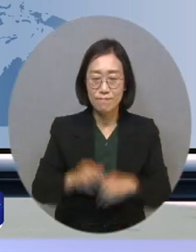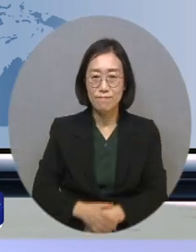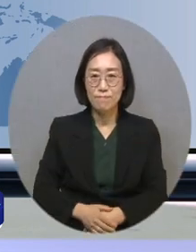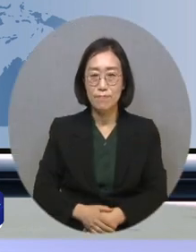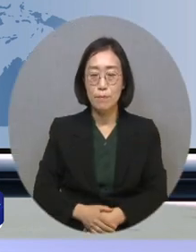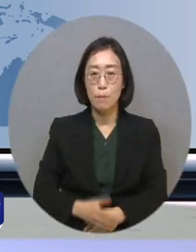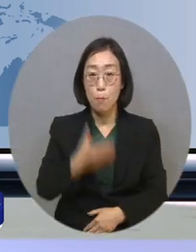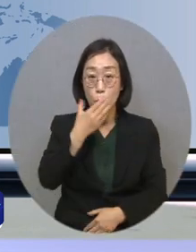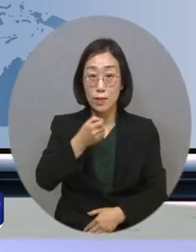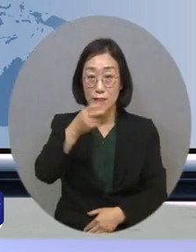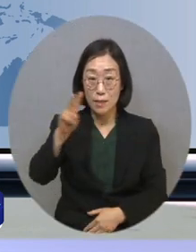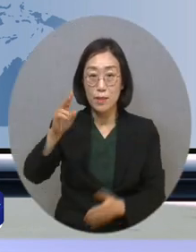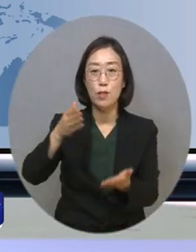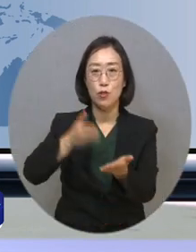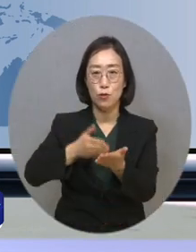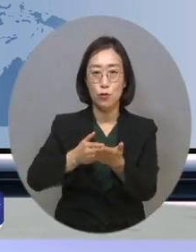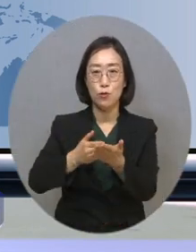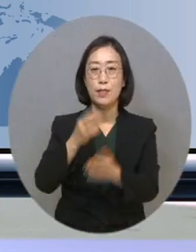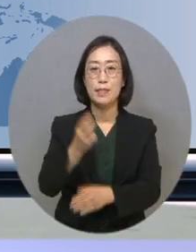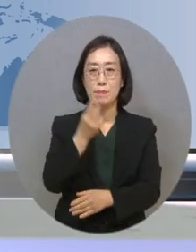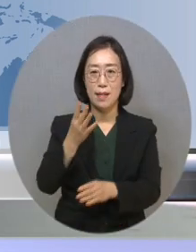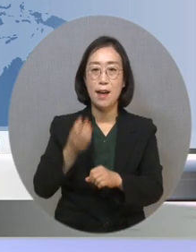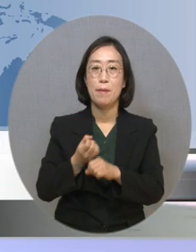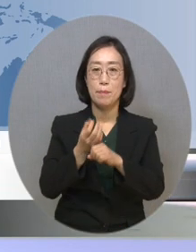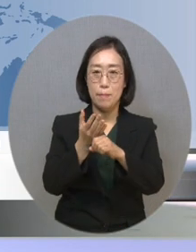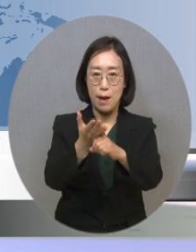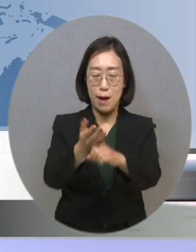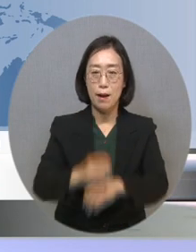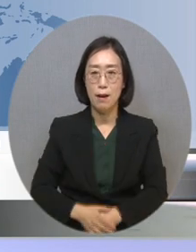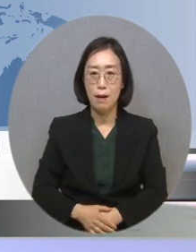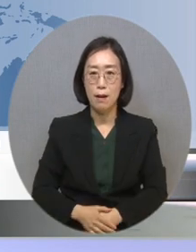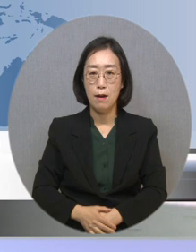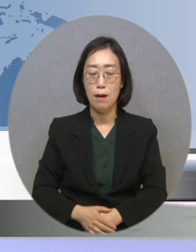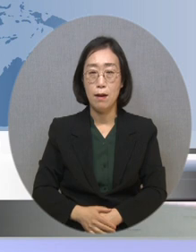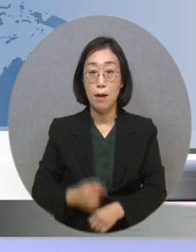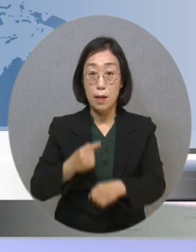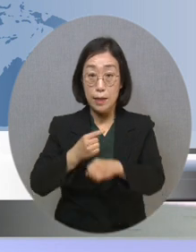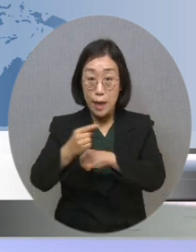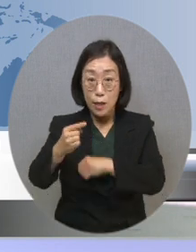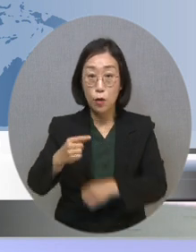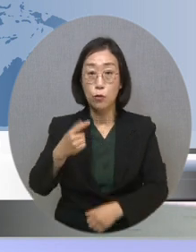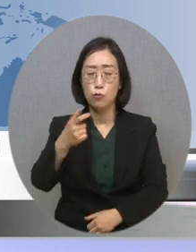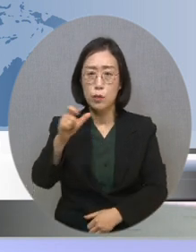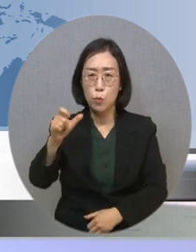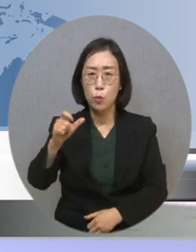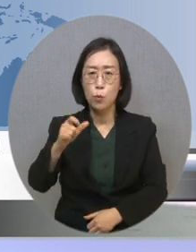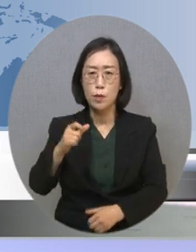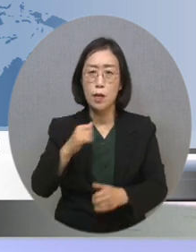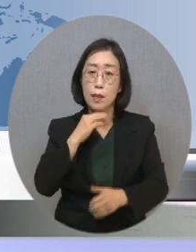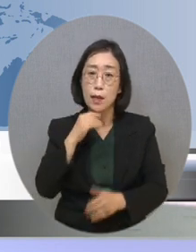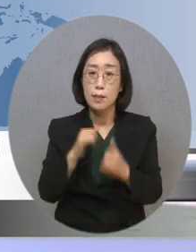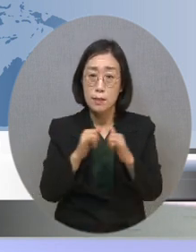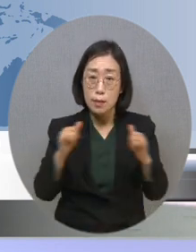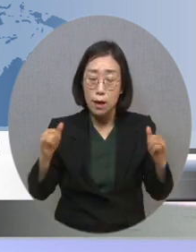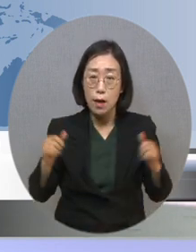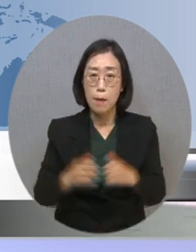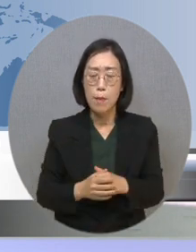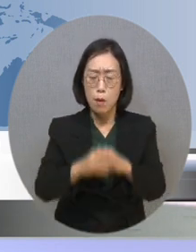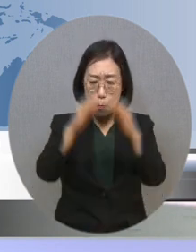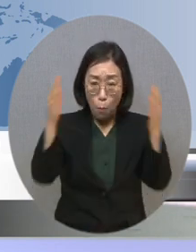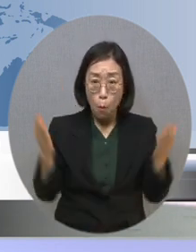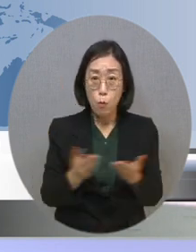WBC 복지 T 뉴스 24입니다 내년이면 65세 이상 인구가 전체 인구의 20% 이상이